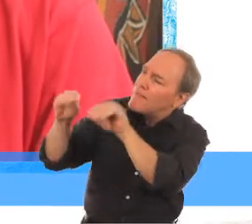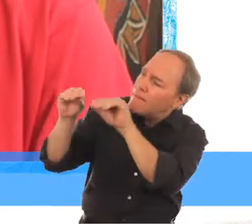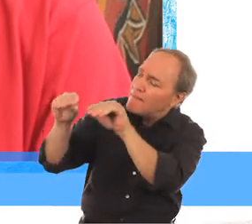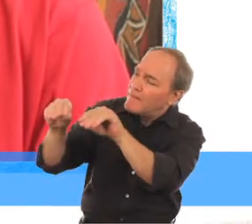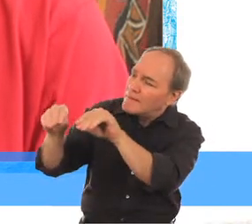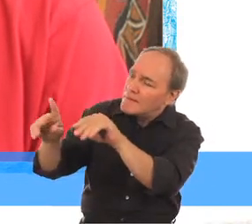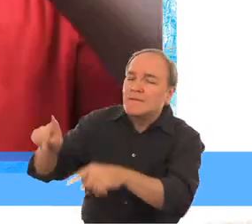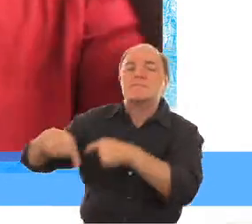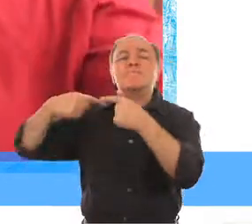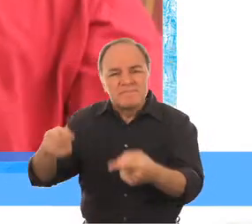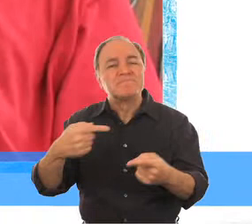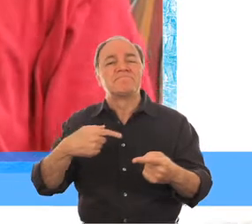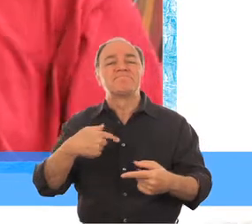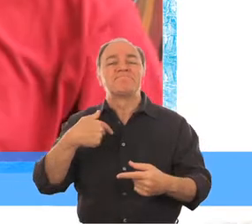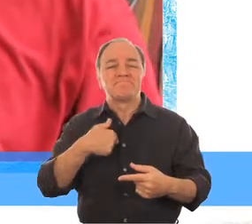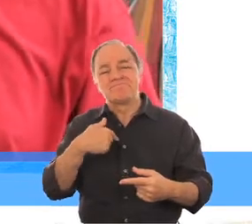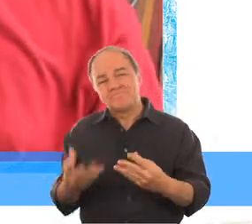fournis des explications en langue des signes.